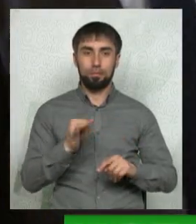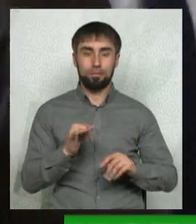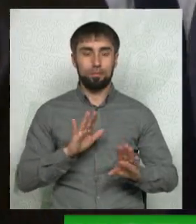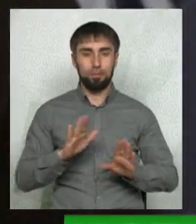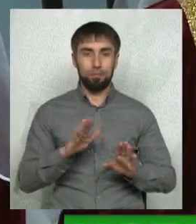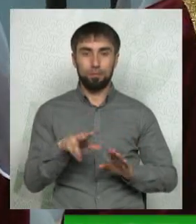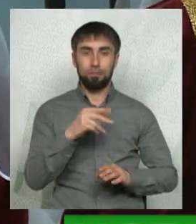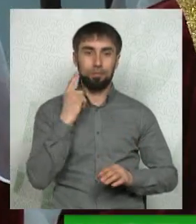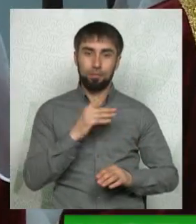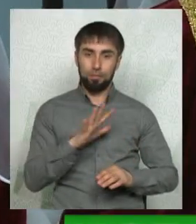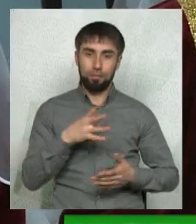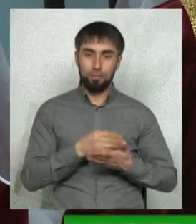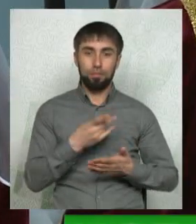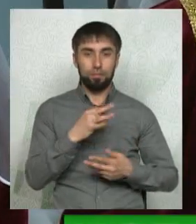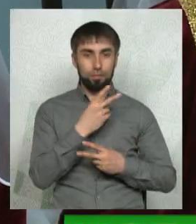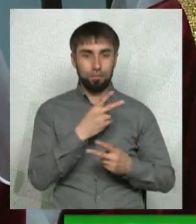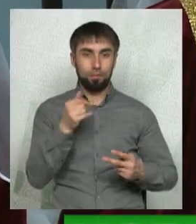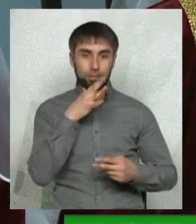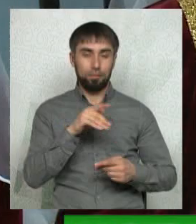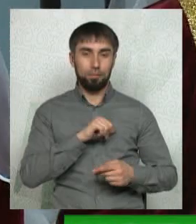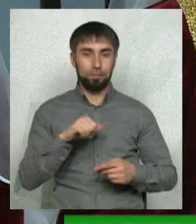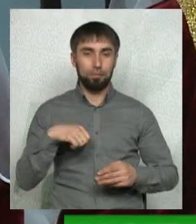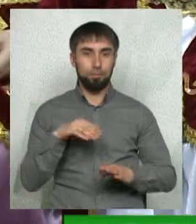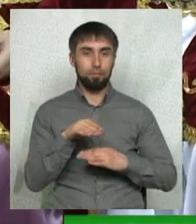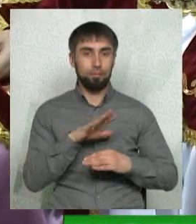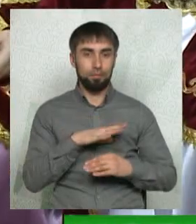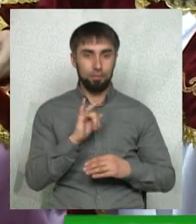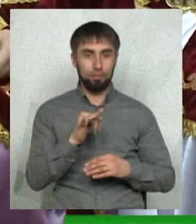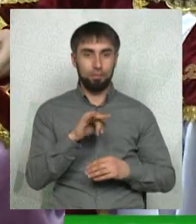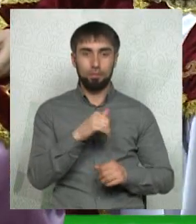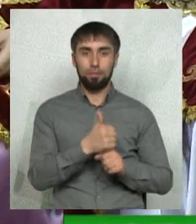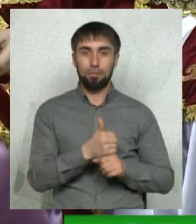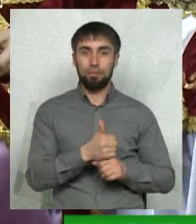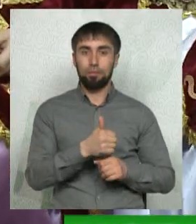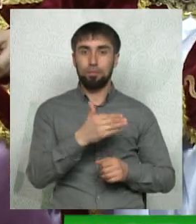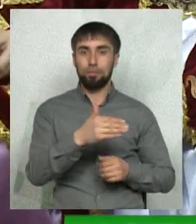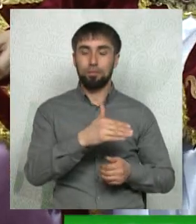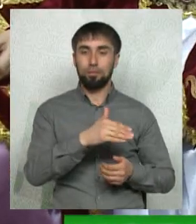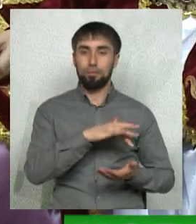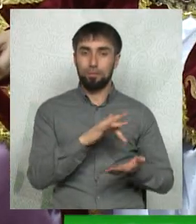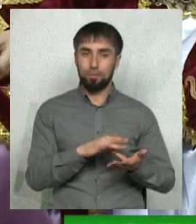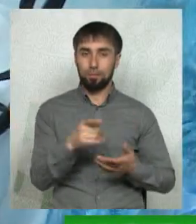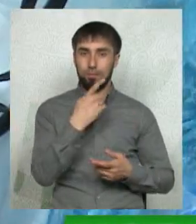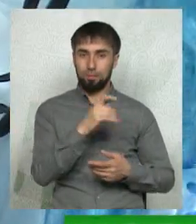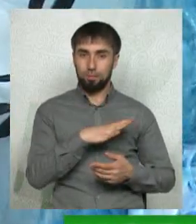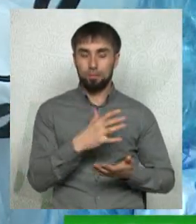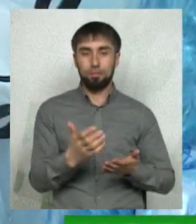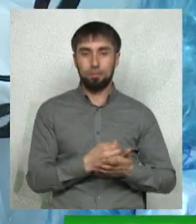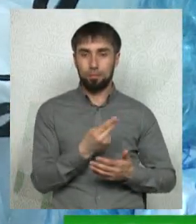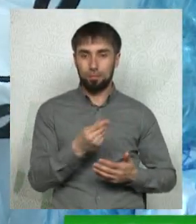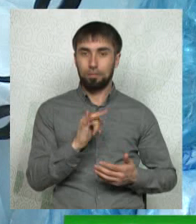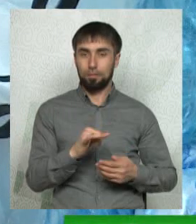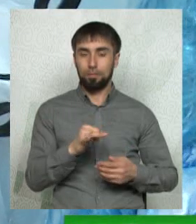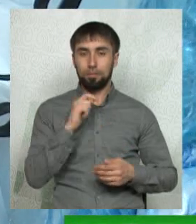не услышал, но увидел, пока ехал. Он поручил главе города Назранью в ближайшее время изыскать средства и заасфальтировать